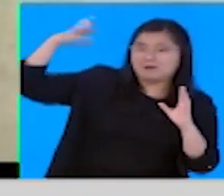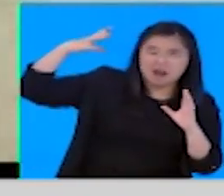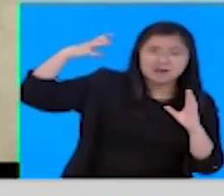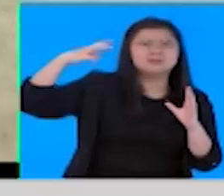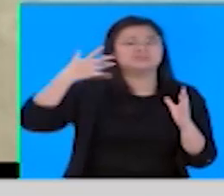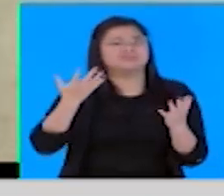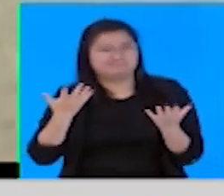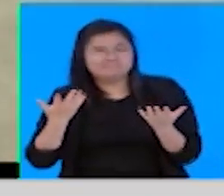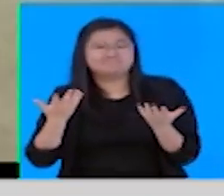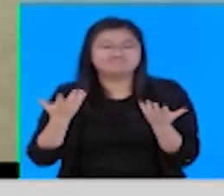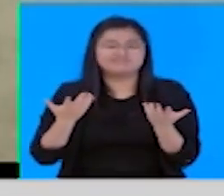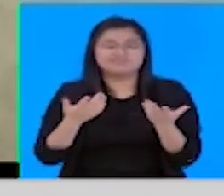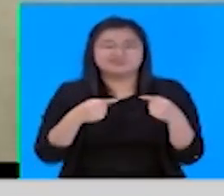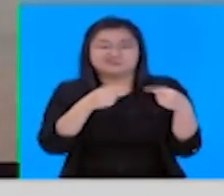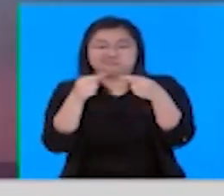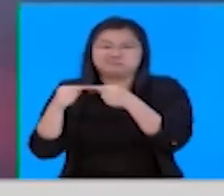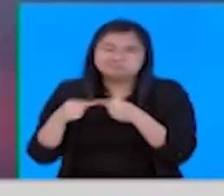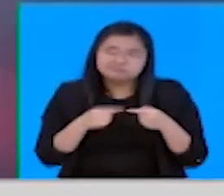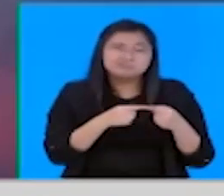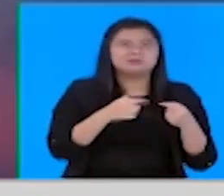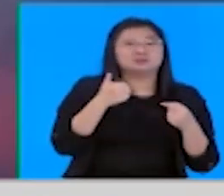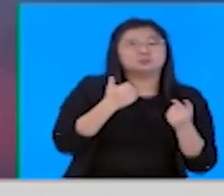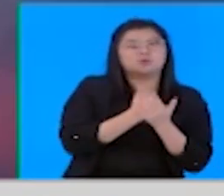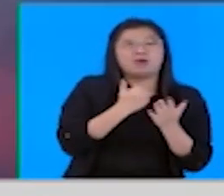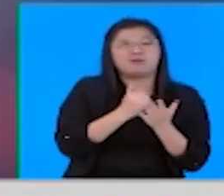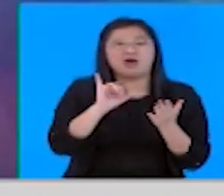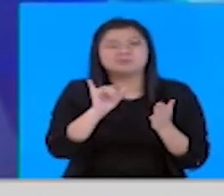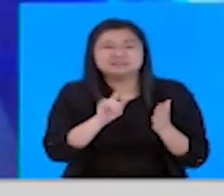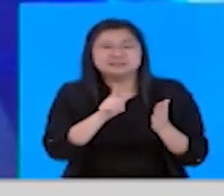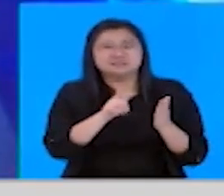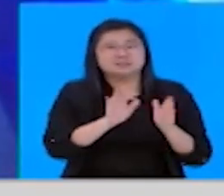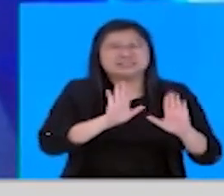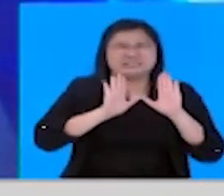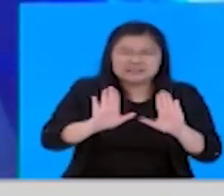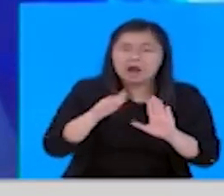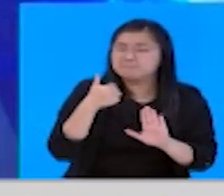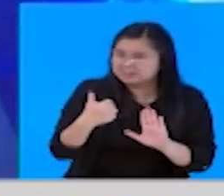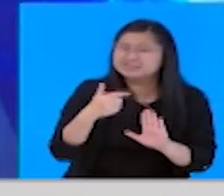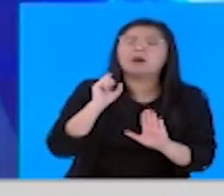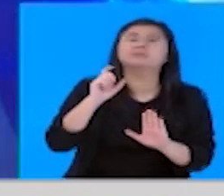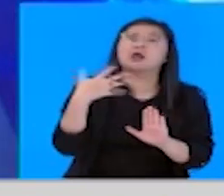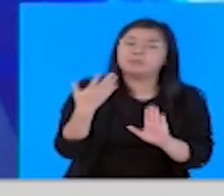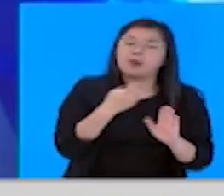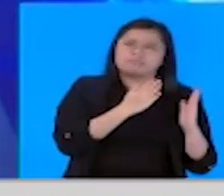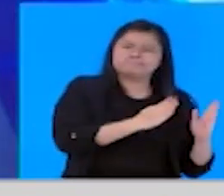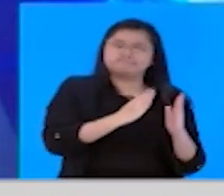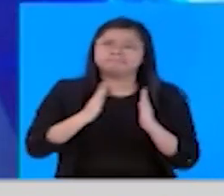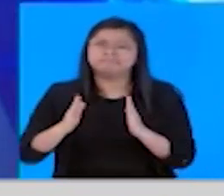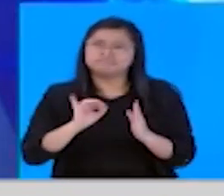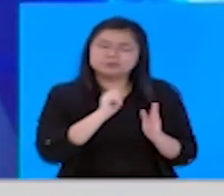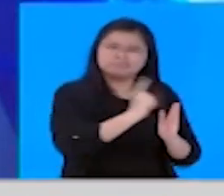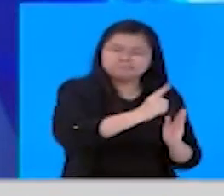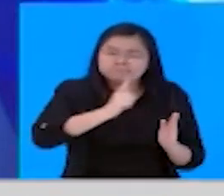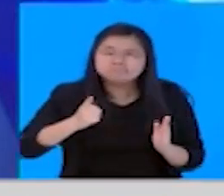perencanaan tata ruang yang baik-baik masih ada satu yang selalu kurang wa diungkap adalah setelah misalnya